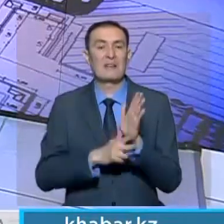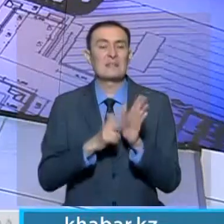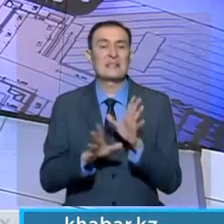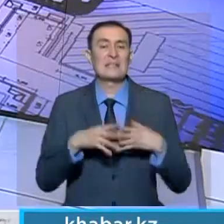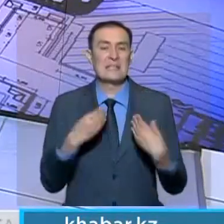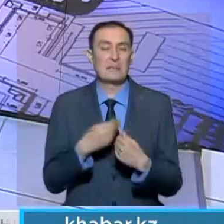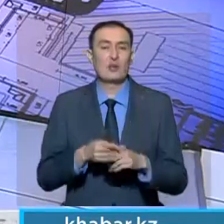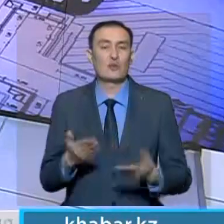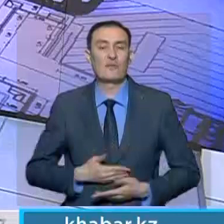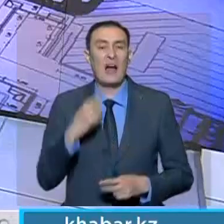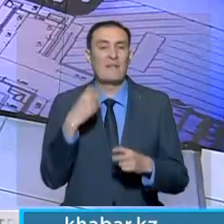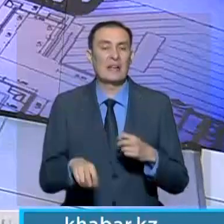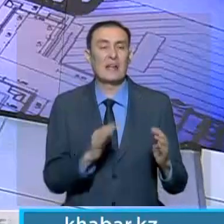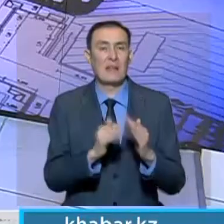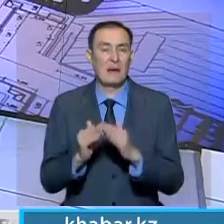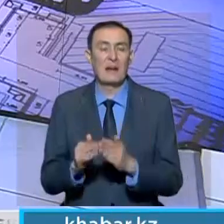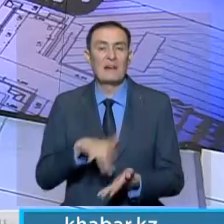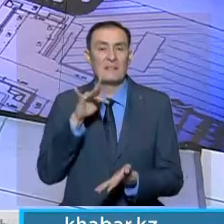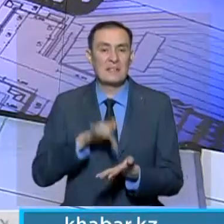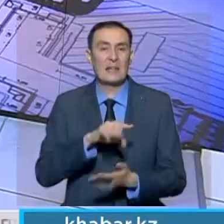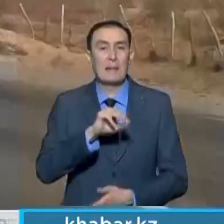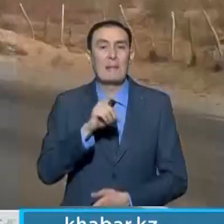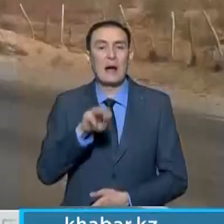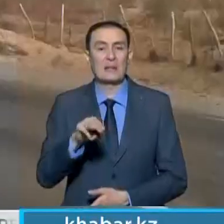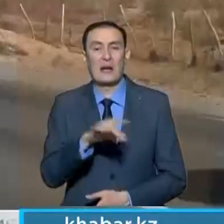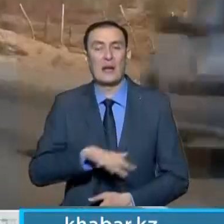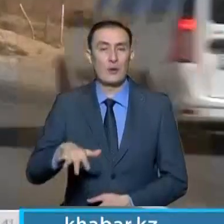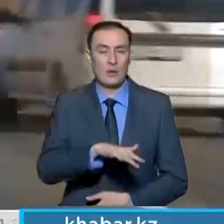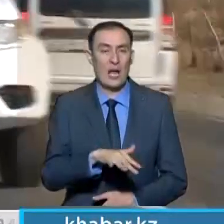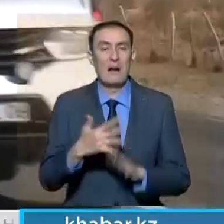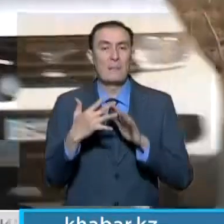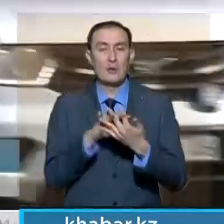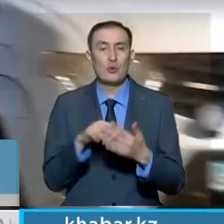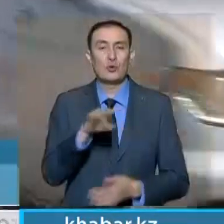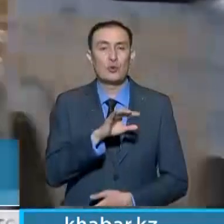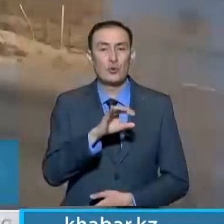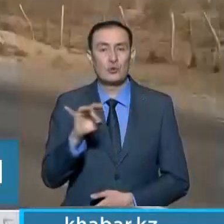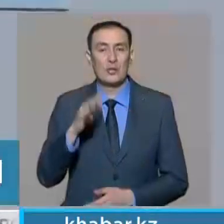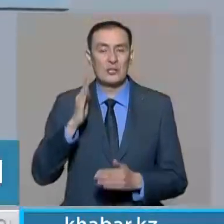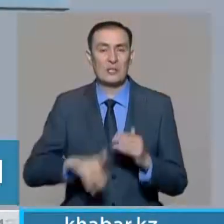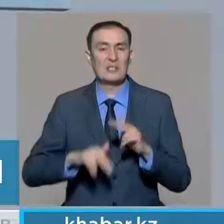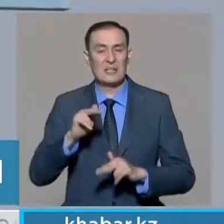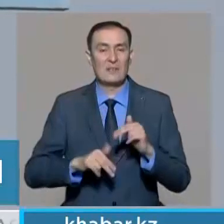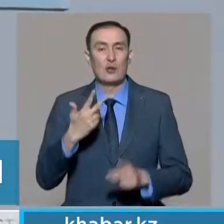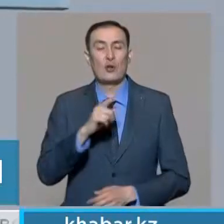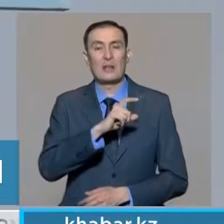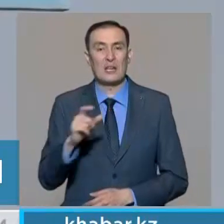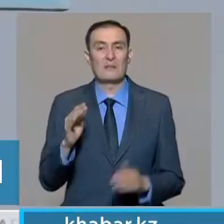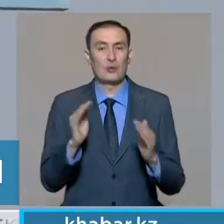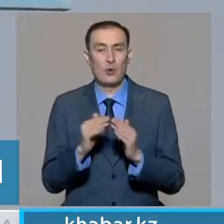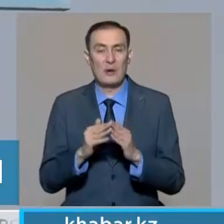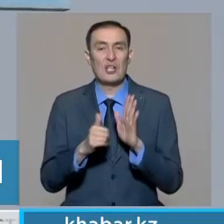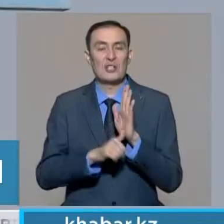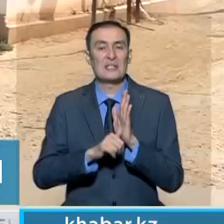семьям, которые проживают в аварийных домах в центре Махатского района. А в поселке Досорб завершается строительство трехэтажного дома